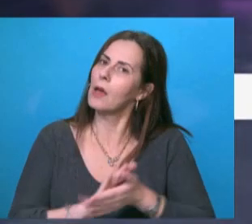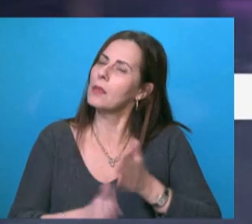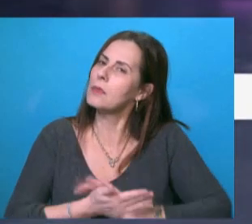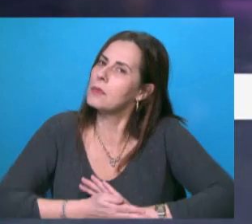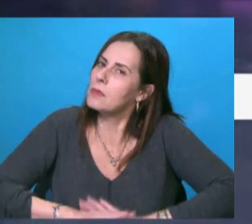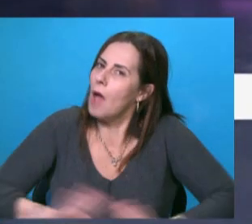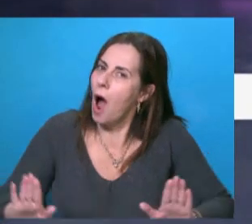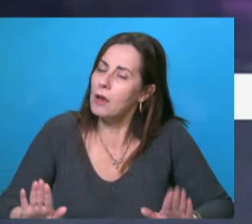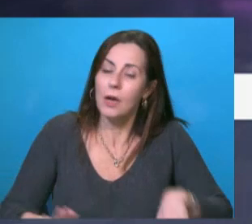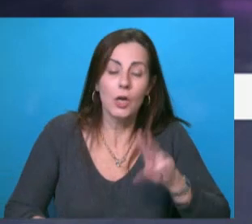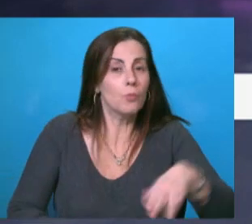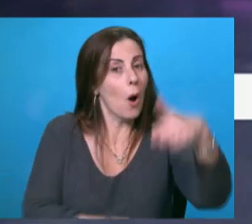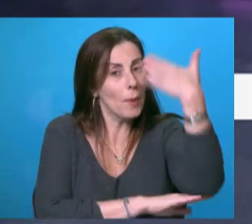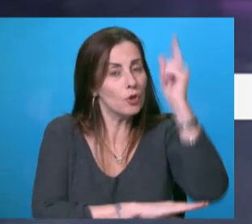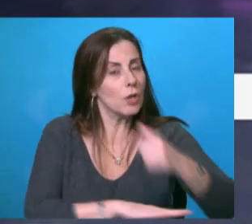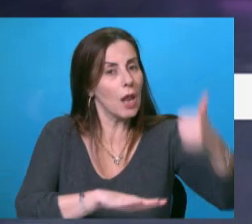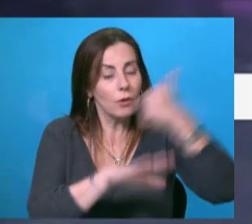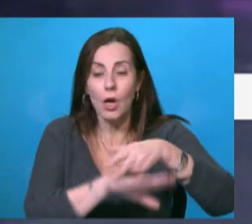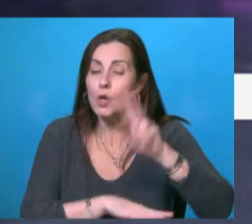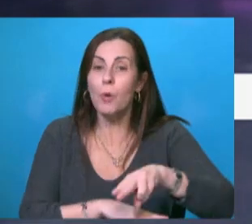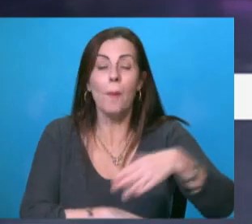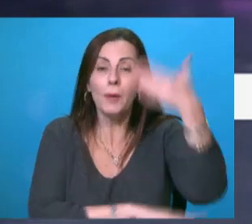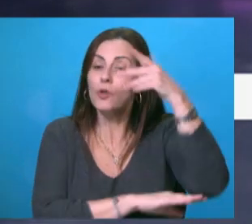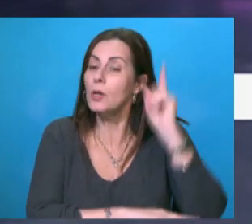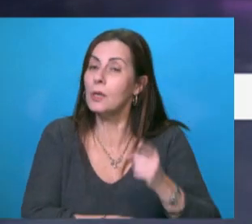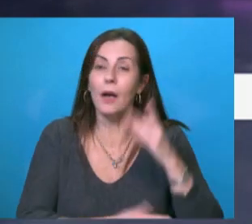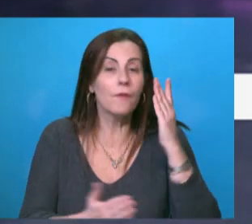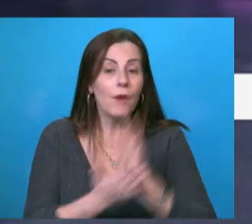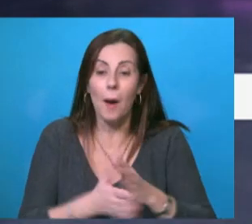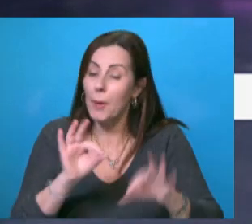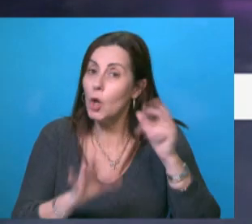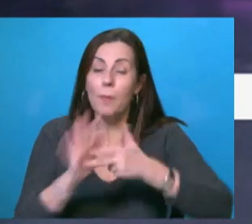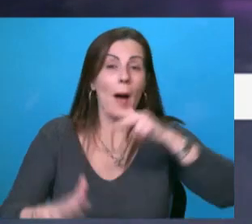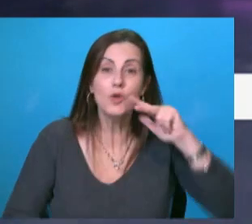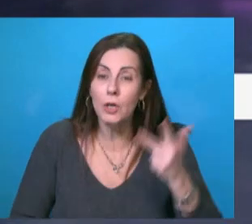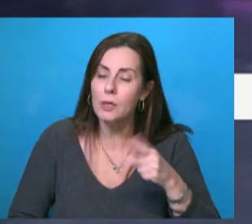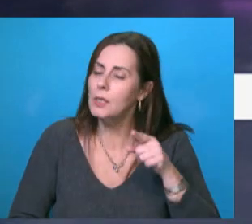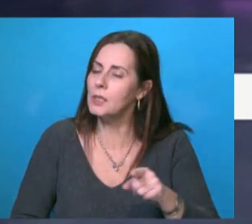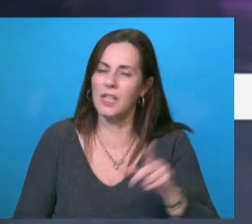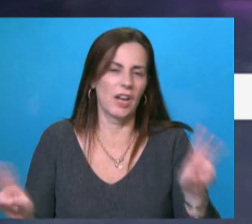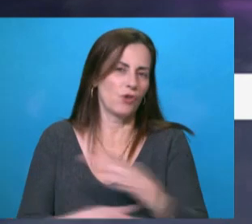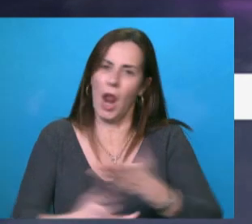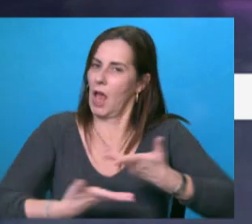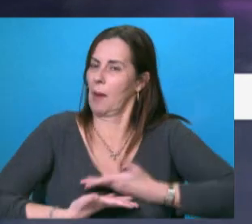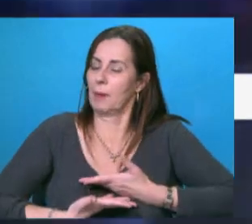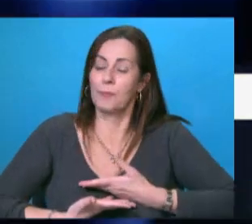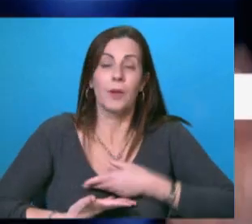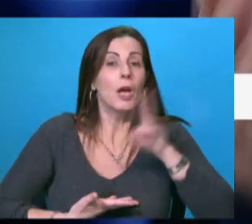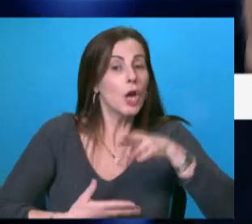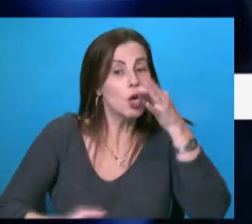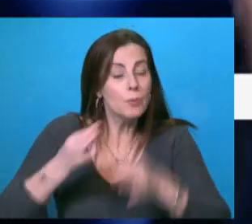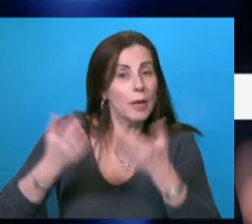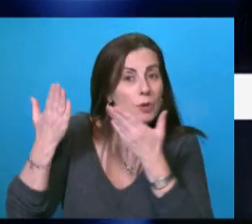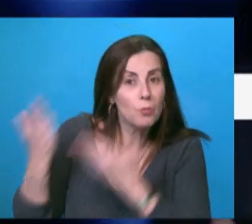יש פה מדינה לנהל, יש פה מדינה שמגיעה כבר למערכת בחירות שלישית. זה בלתי נסבל. יש בית משפט בישראל,